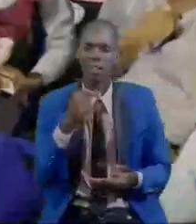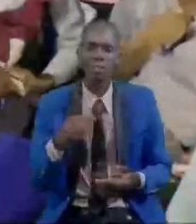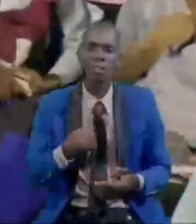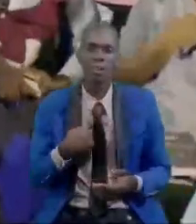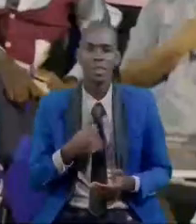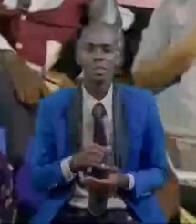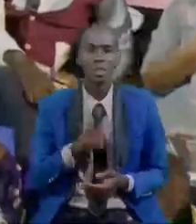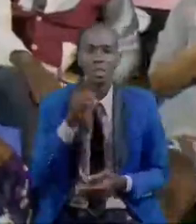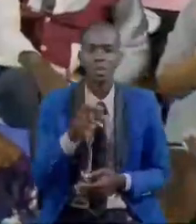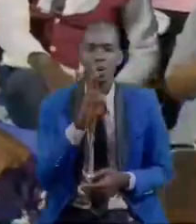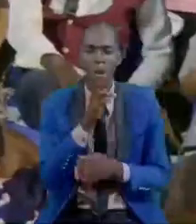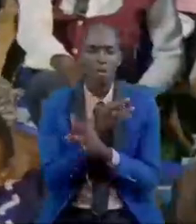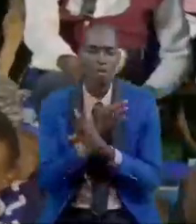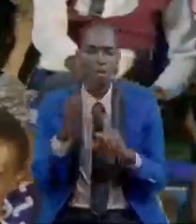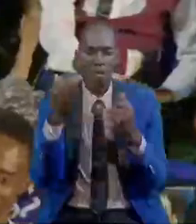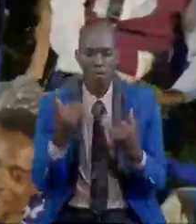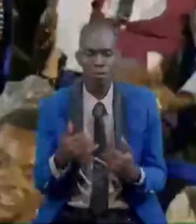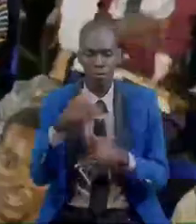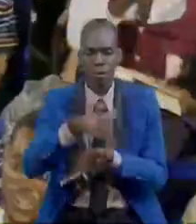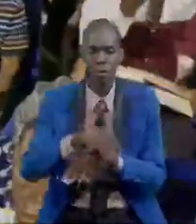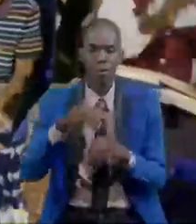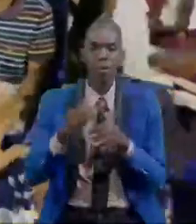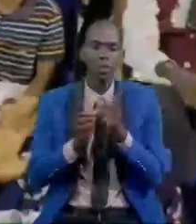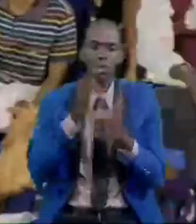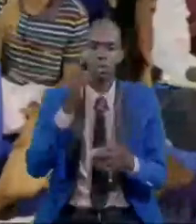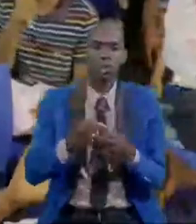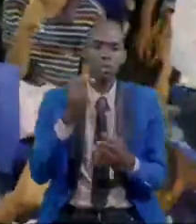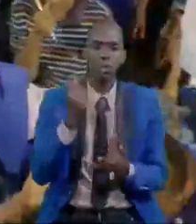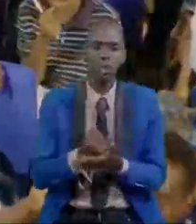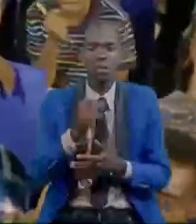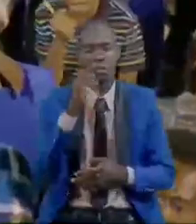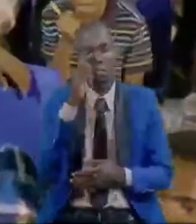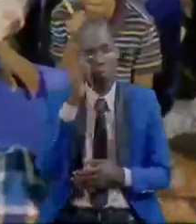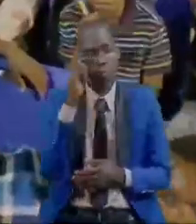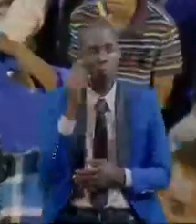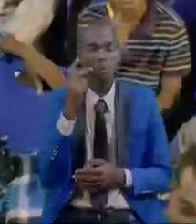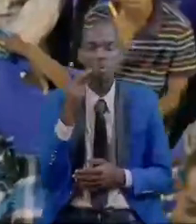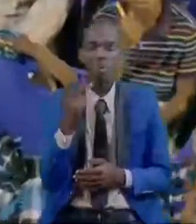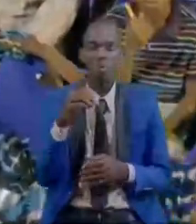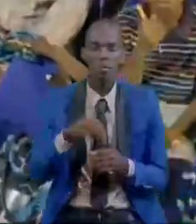Tu es libre ce soir au nom de Jésus.